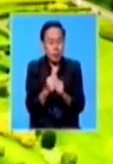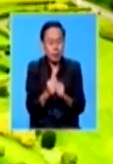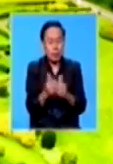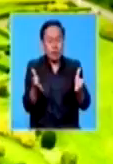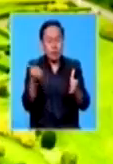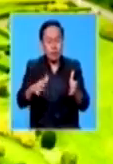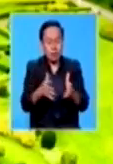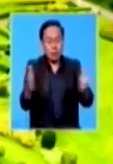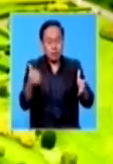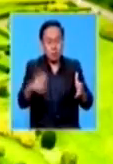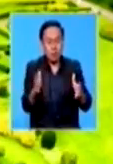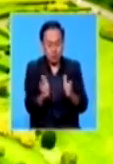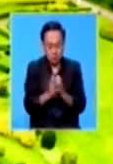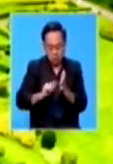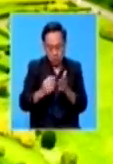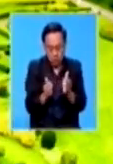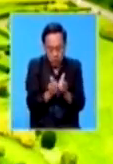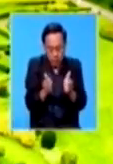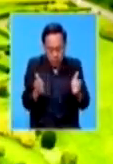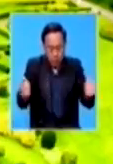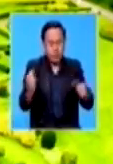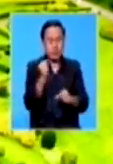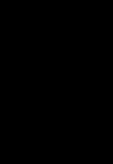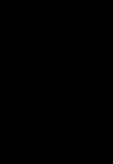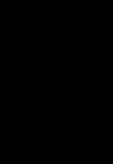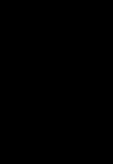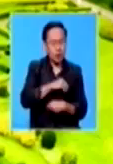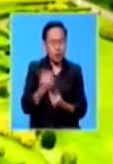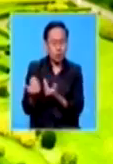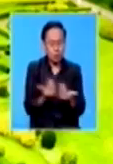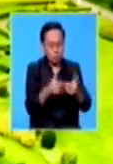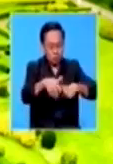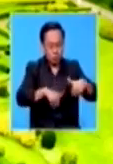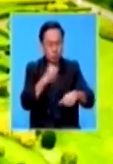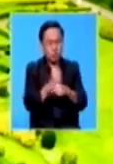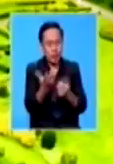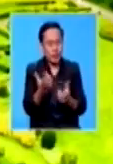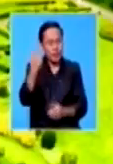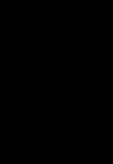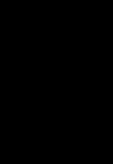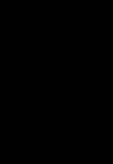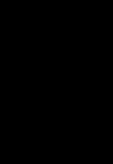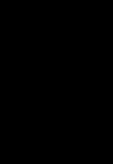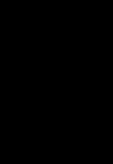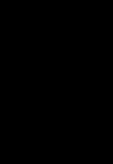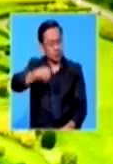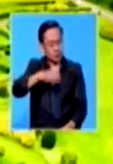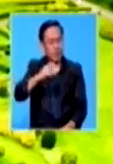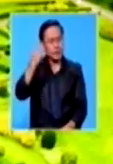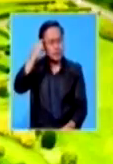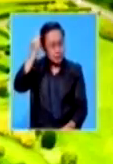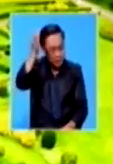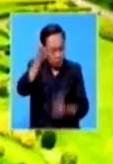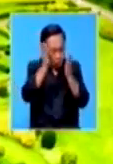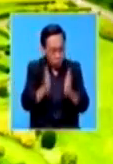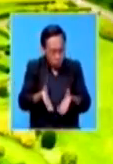วันหน้าพวกเราก็ผมก็ไม่อยู่กับท่านแล้วล่ะนะคิดแบบนี้อย่าคิดแต่ตัวเอง